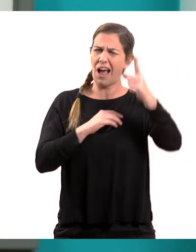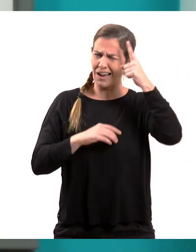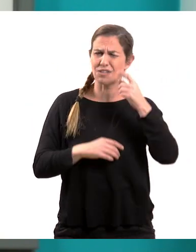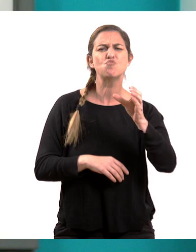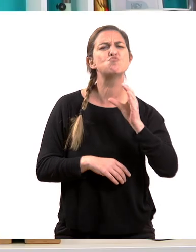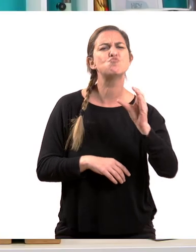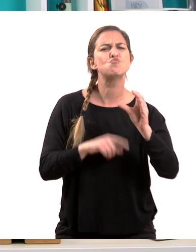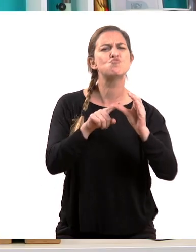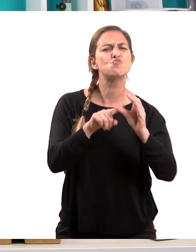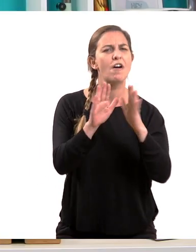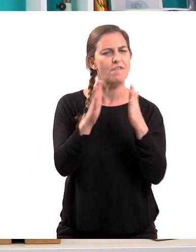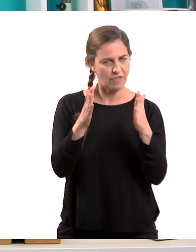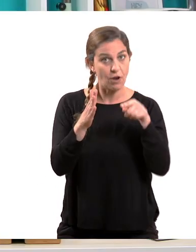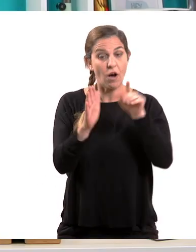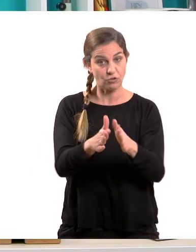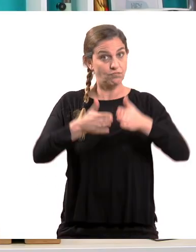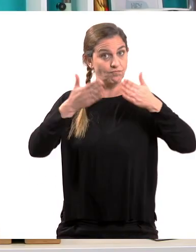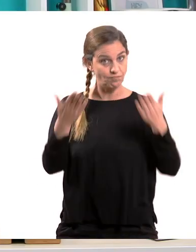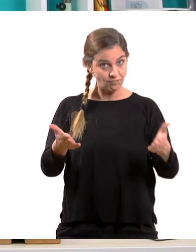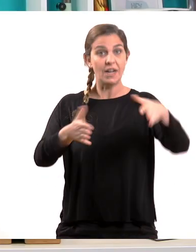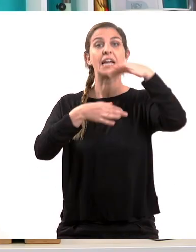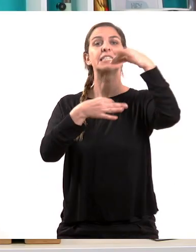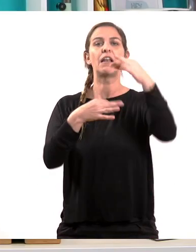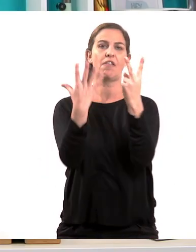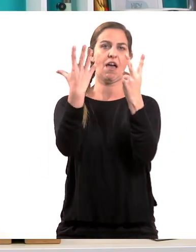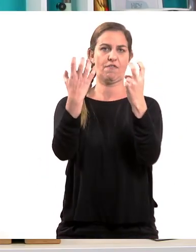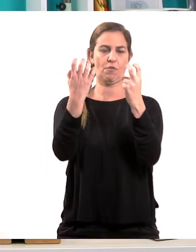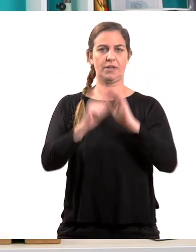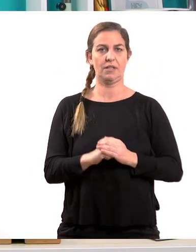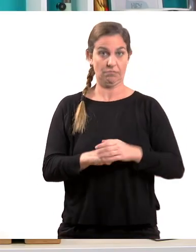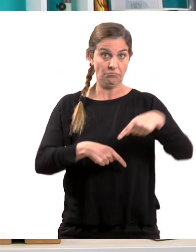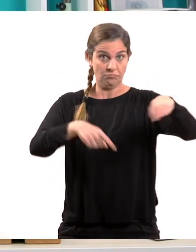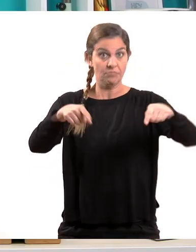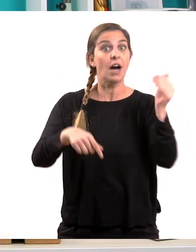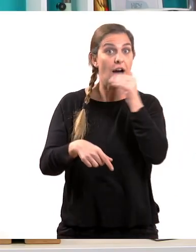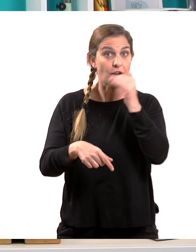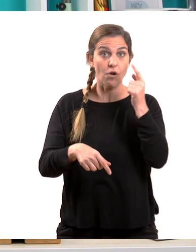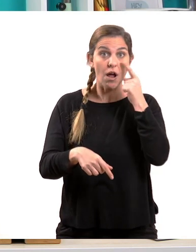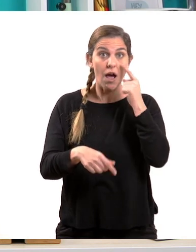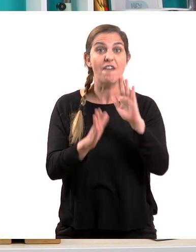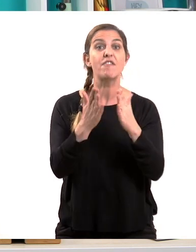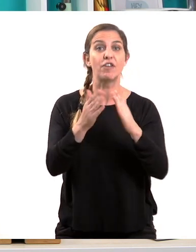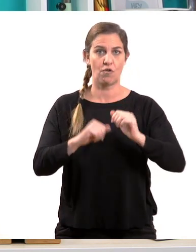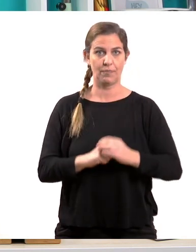εμείς στο σχολείο, και να πάτε στη σελίδα 70. Για πηγαίνετε γρήγορα.